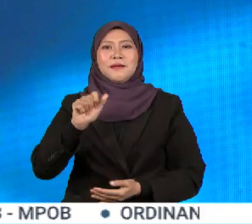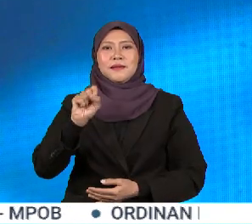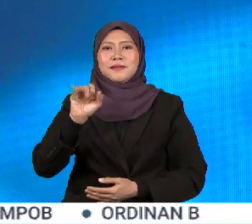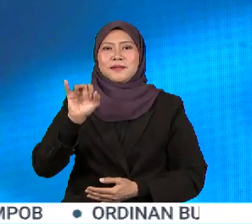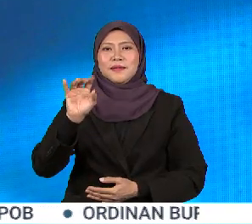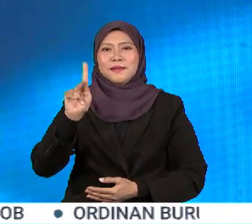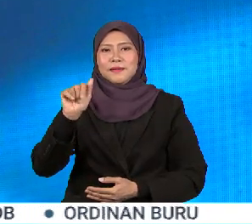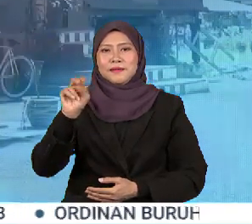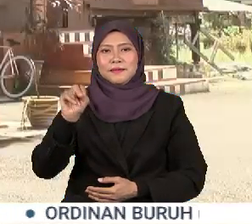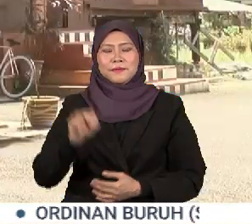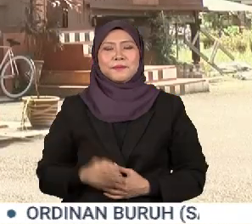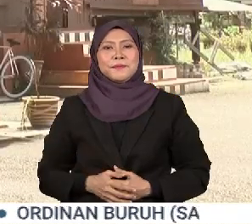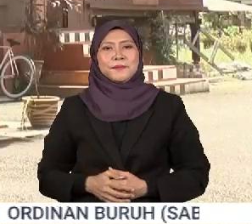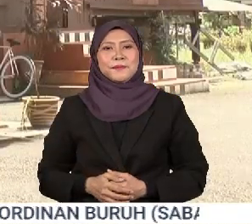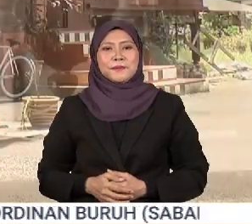Abdul Halim.